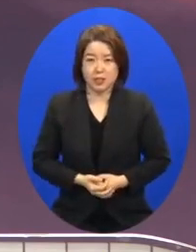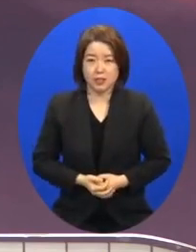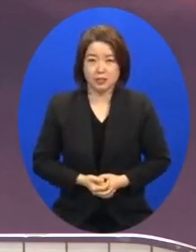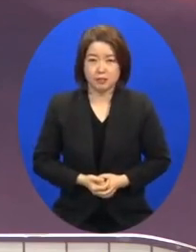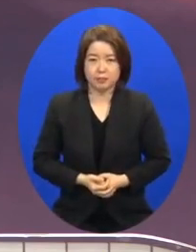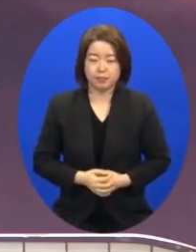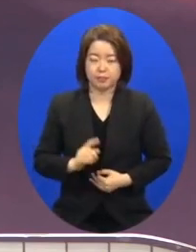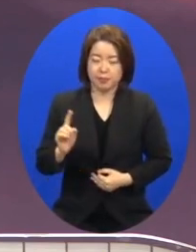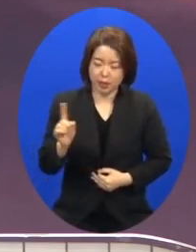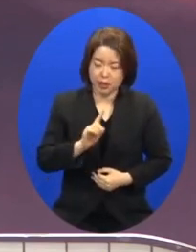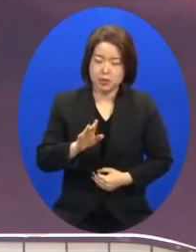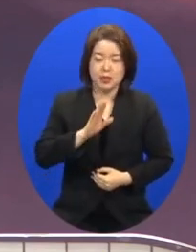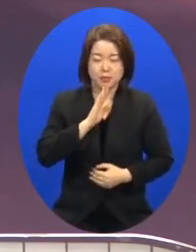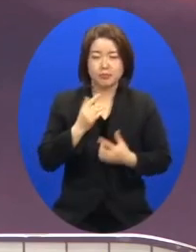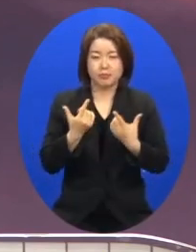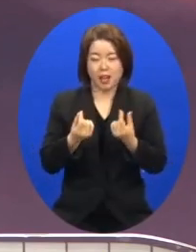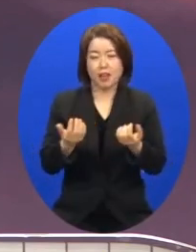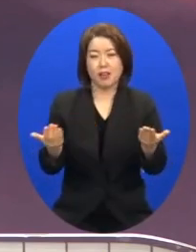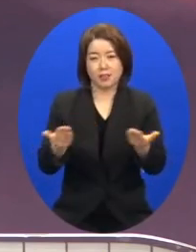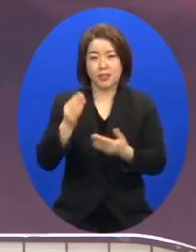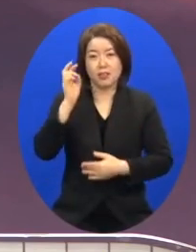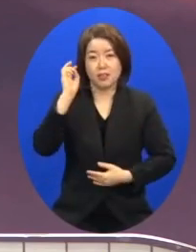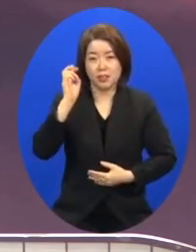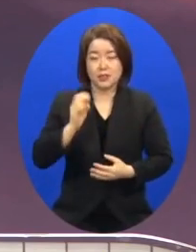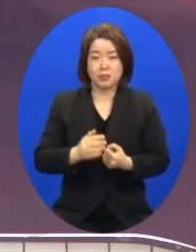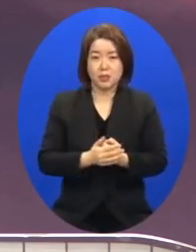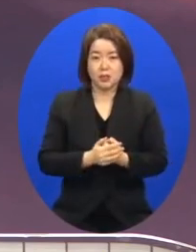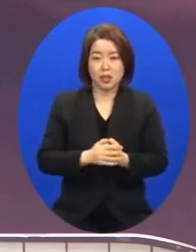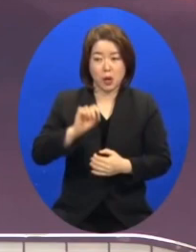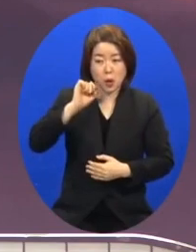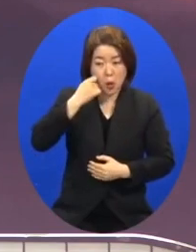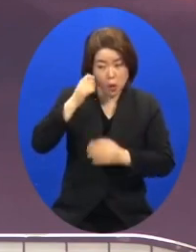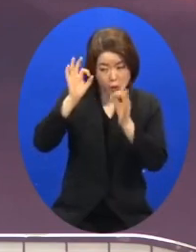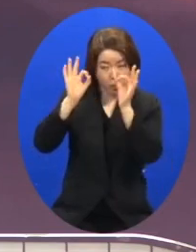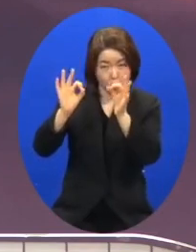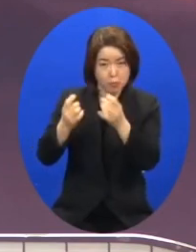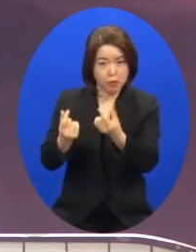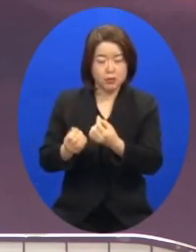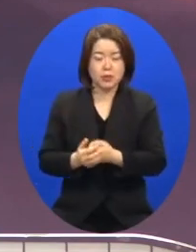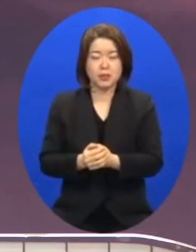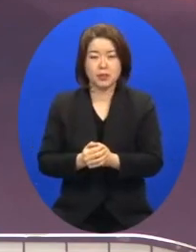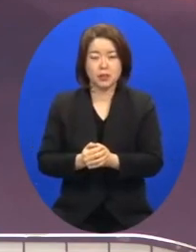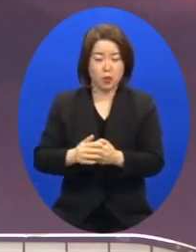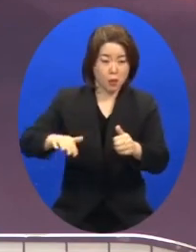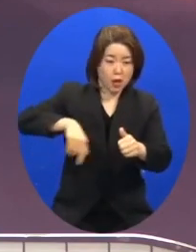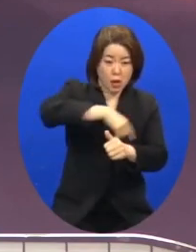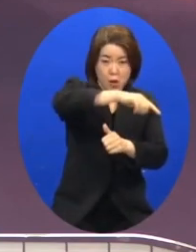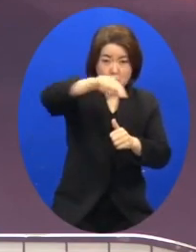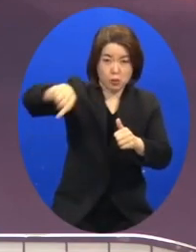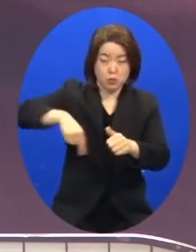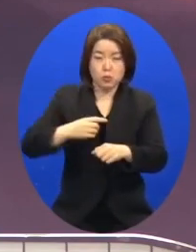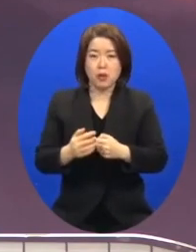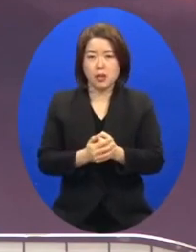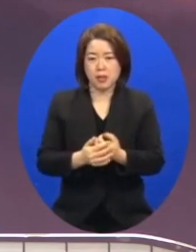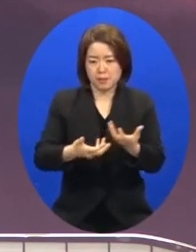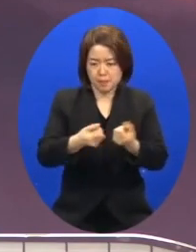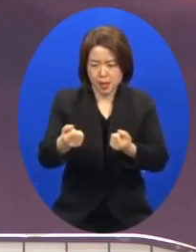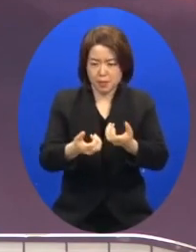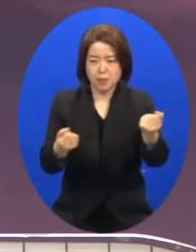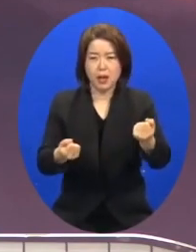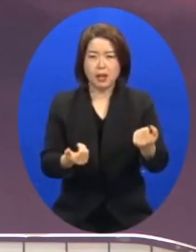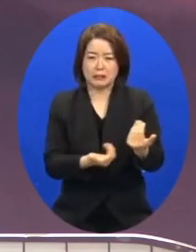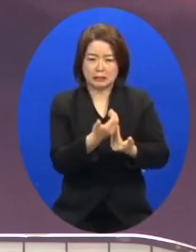그건 어쩌면 당연한 일인지도 모릅니다 불가능해 보입니다 워낙 우리 주변에는 갈라지는 1 싸우는